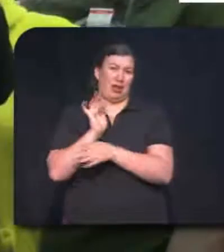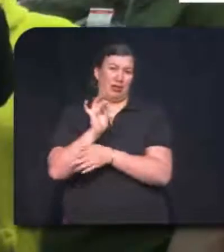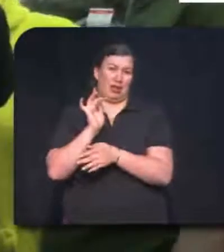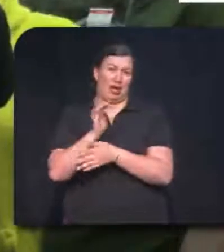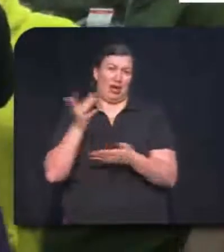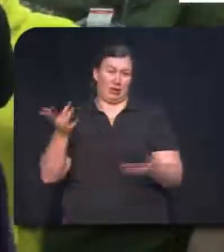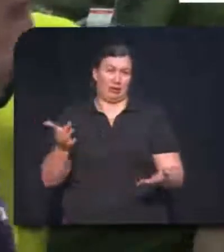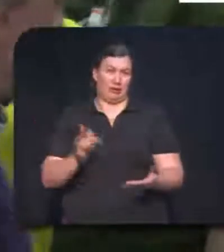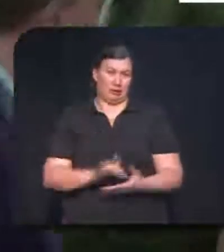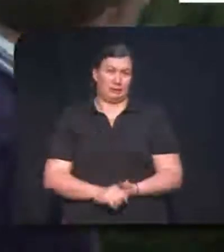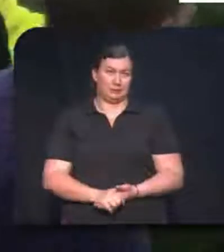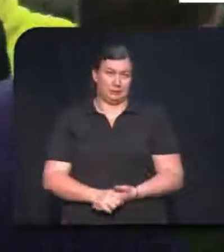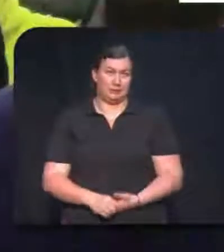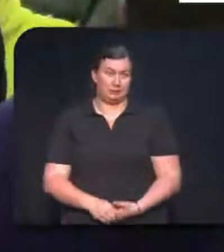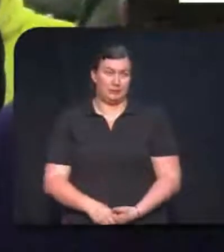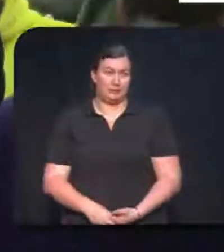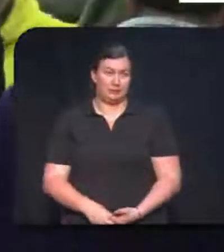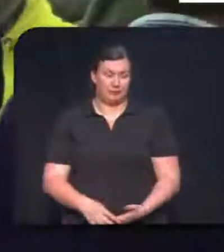tschüss